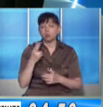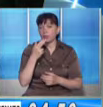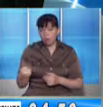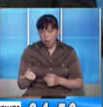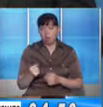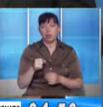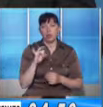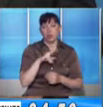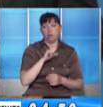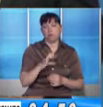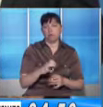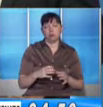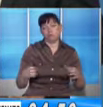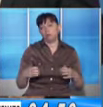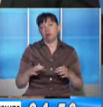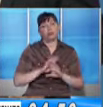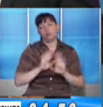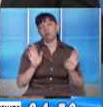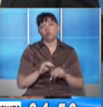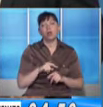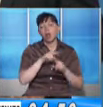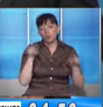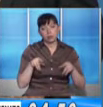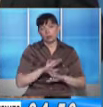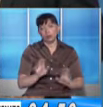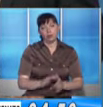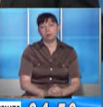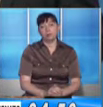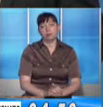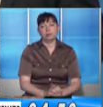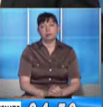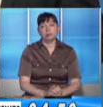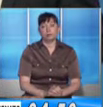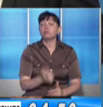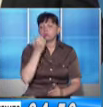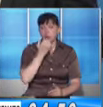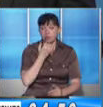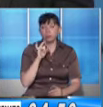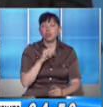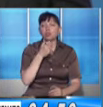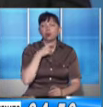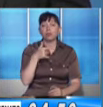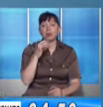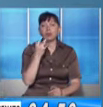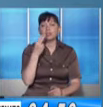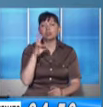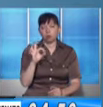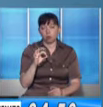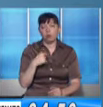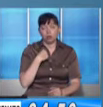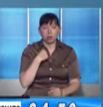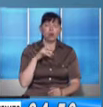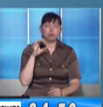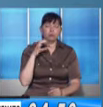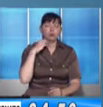în viitorul Parlament. Da. Mulțumesc. Și pentru doamna Grițco, o întrebare. Eu am